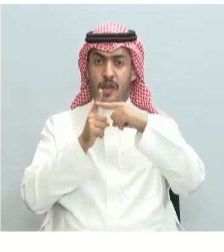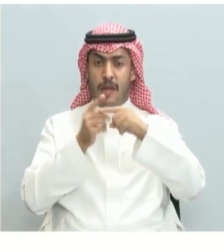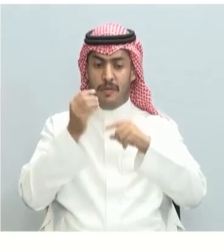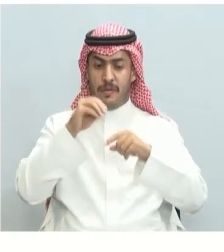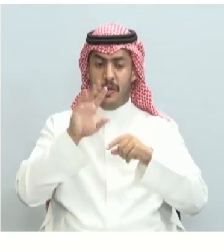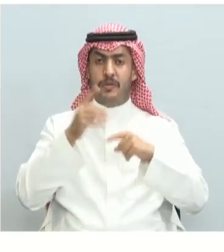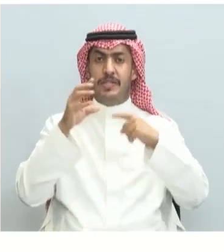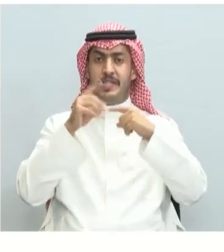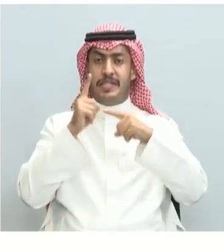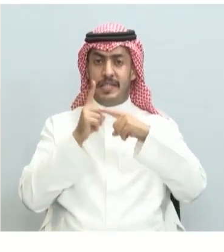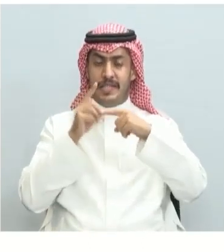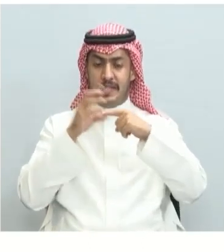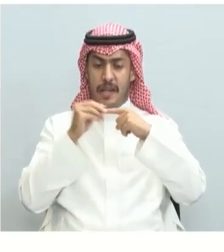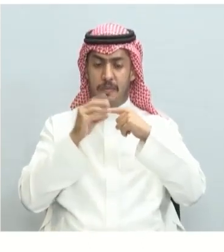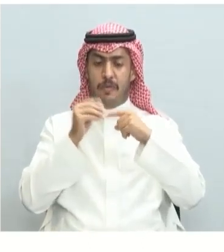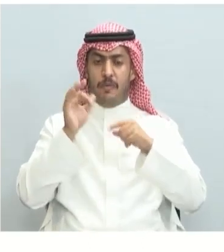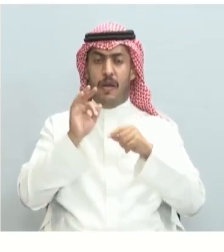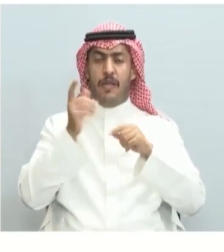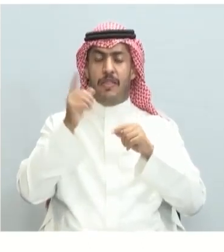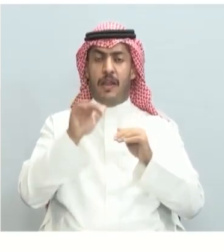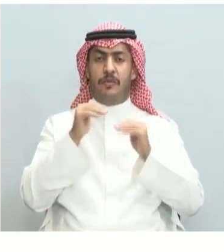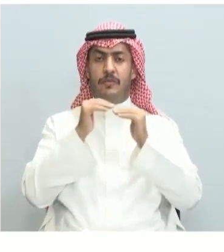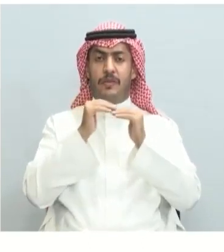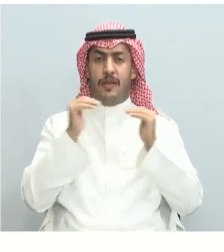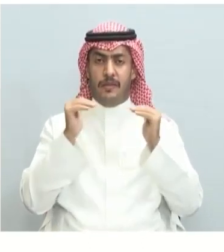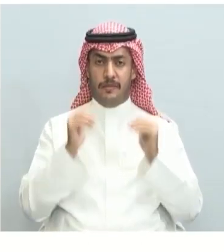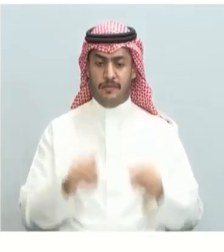العائد السلبي ومنحنى العائد